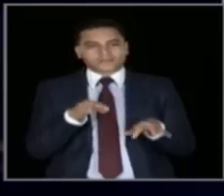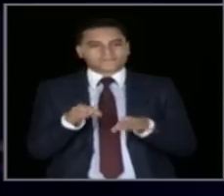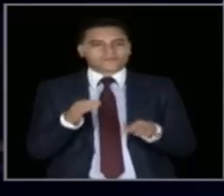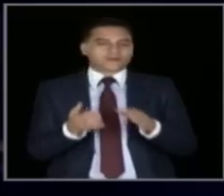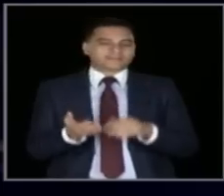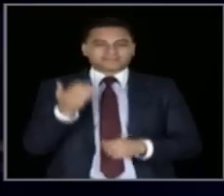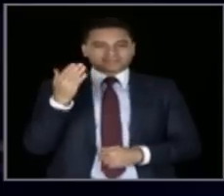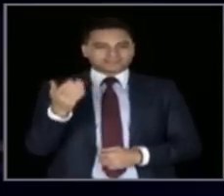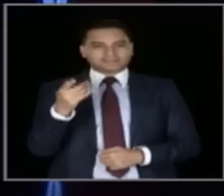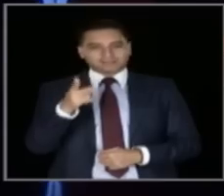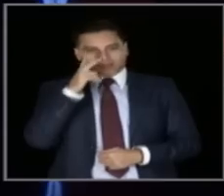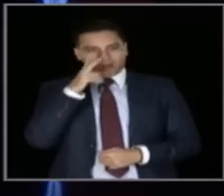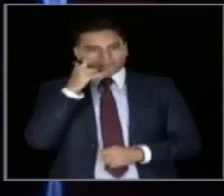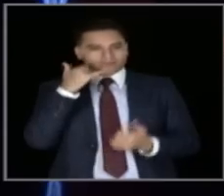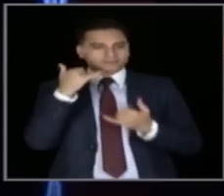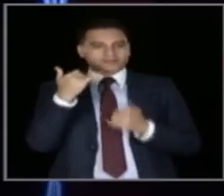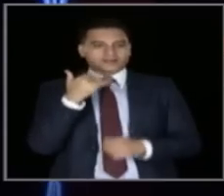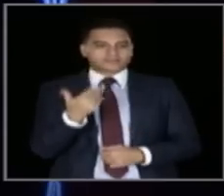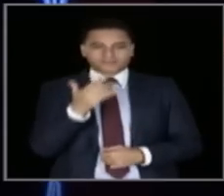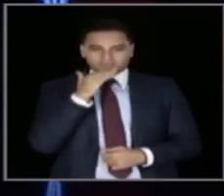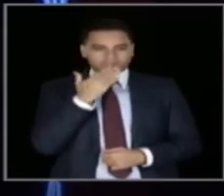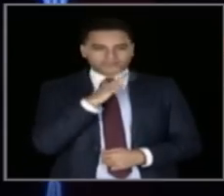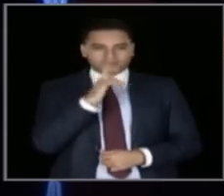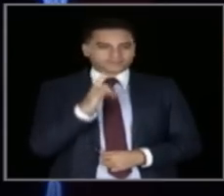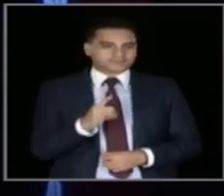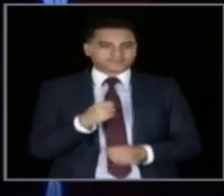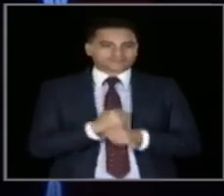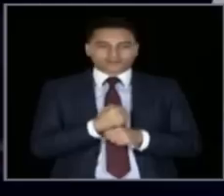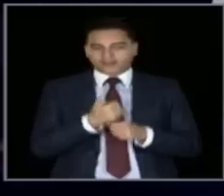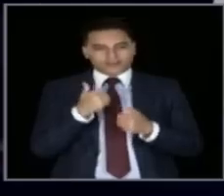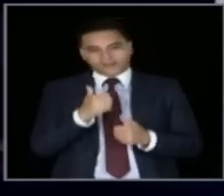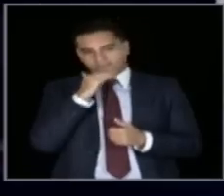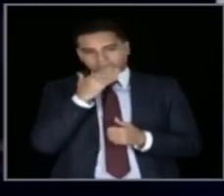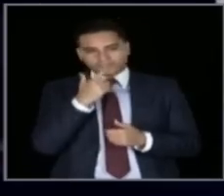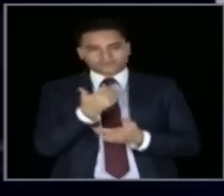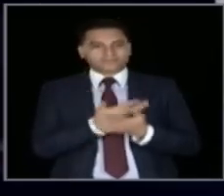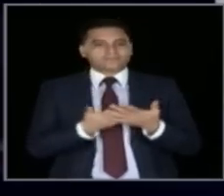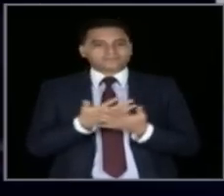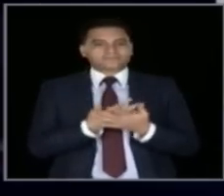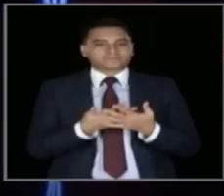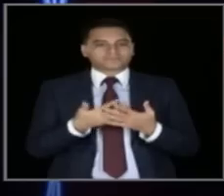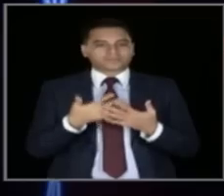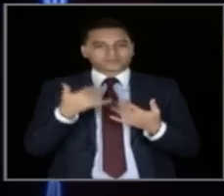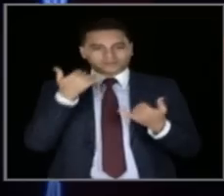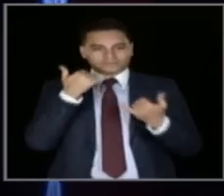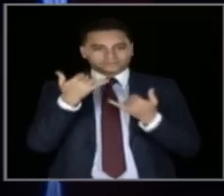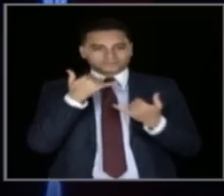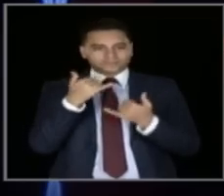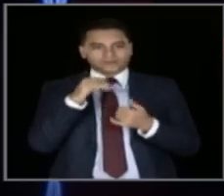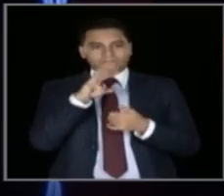احمد، اخبار الاتصالات ايه؟ قول لي. الحمد لله كويسين، شغال الحمد لله. اداره اللاسلكي في شركه